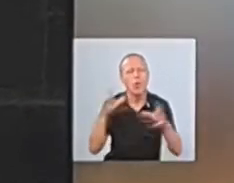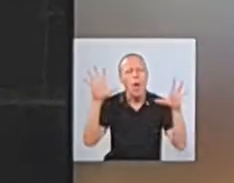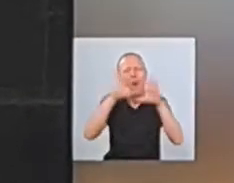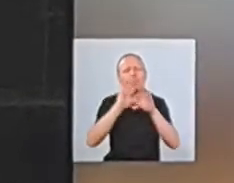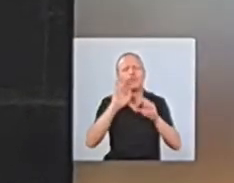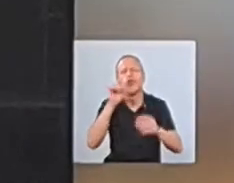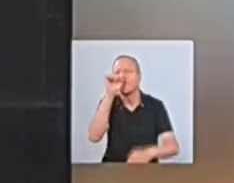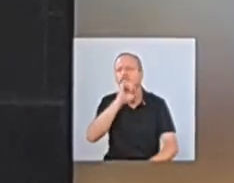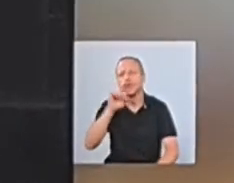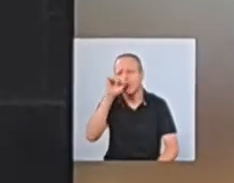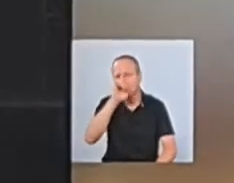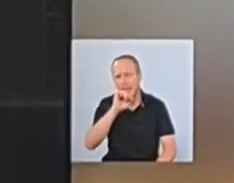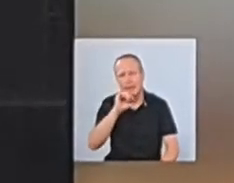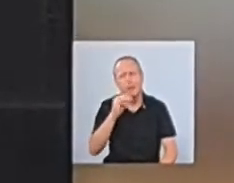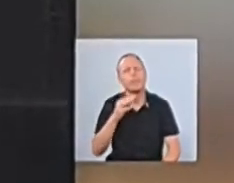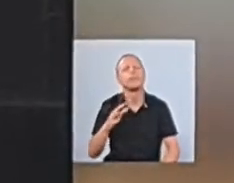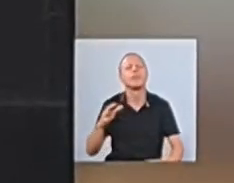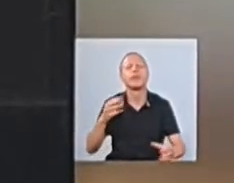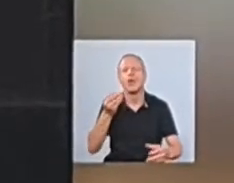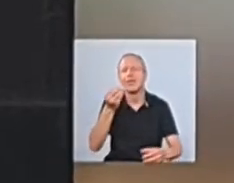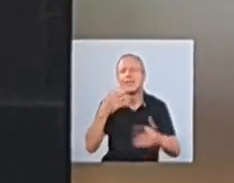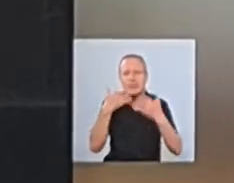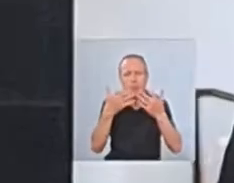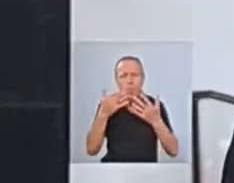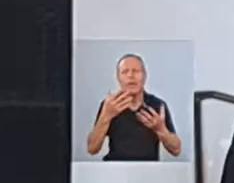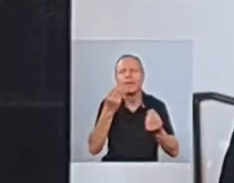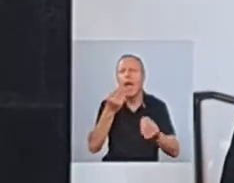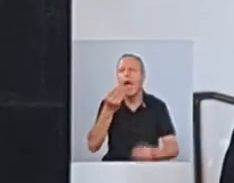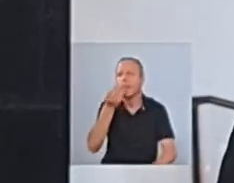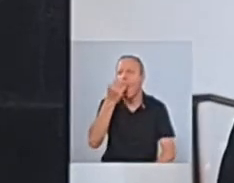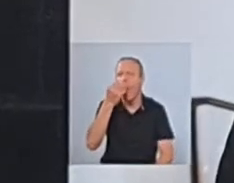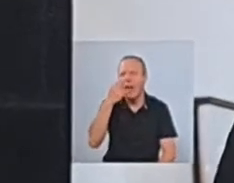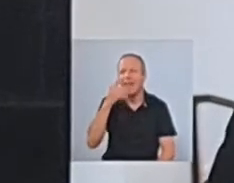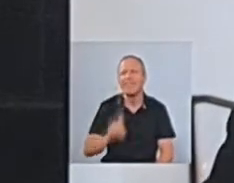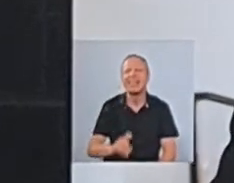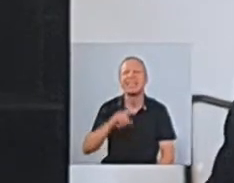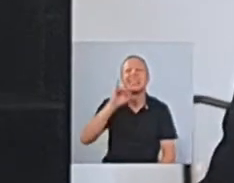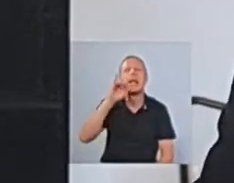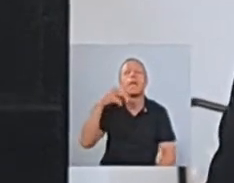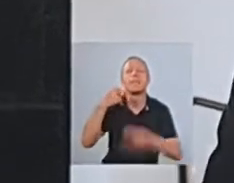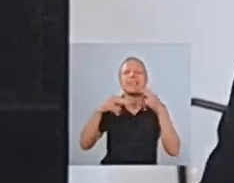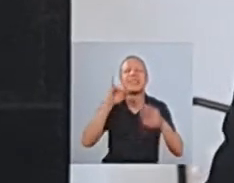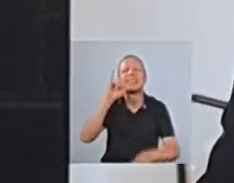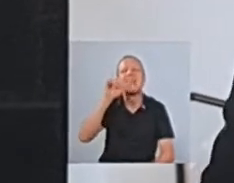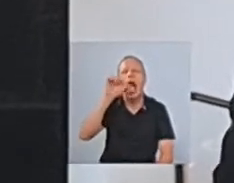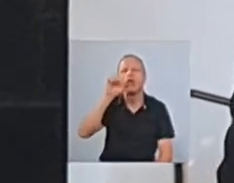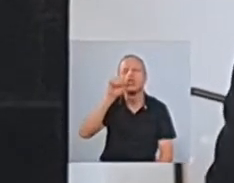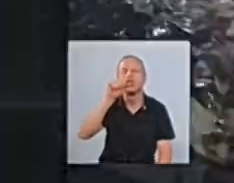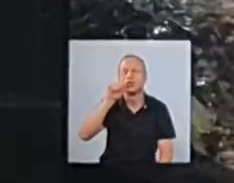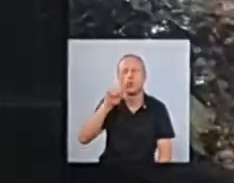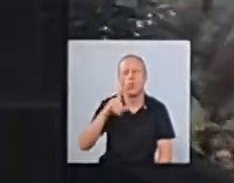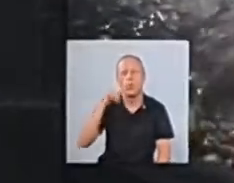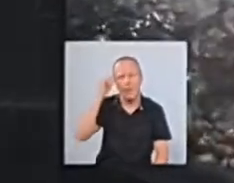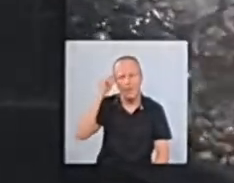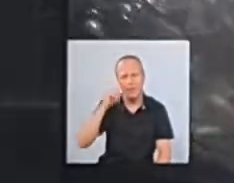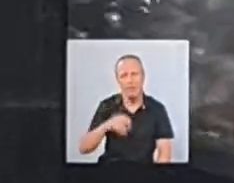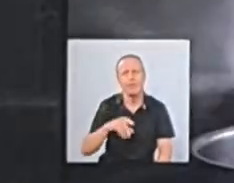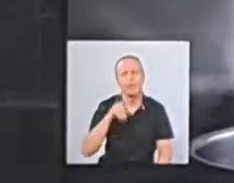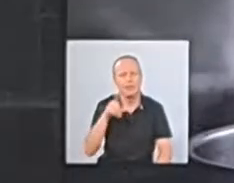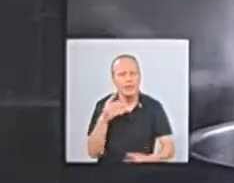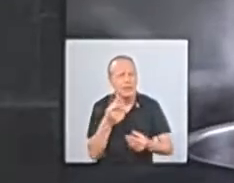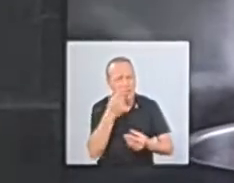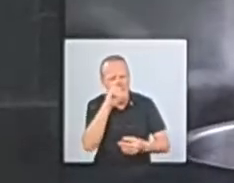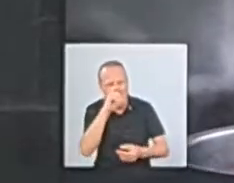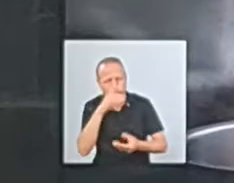סיפורים והרבה אוכל יווני במסעדת יסו תל אביבי. אוכל מאוד יווני, קלאסי, כתוסים, וויסקים, תל אביבים